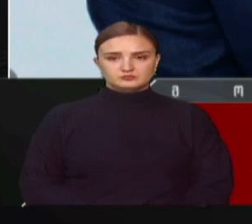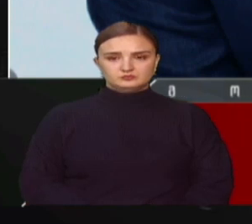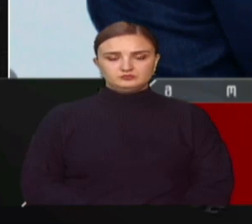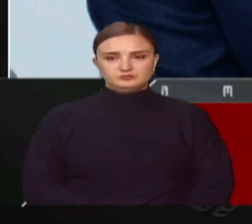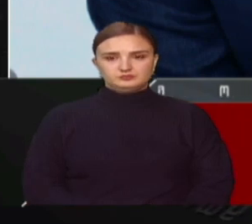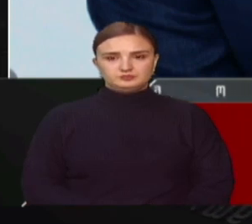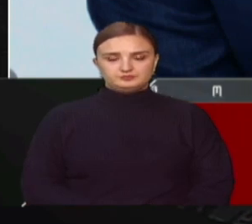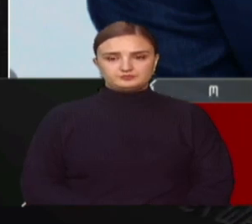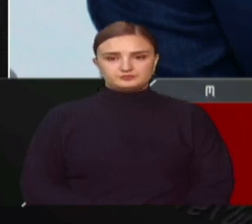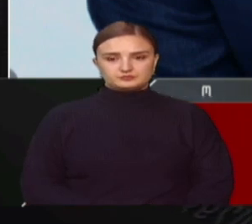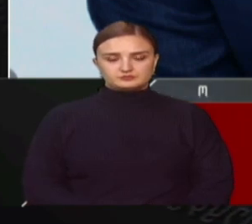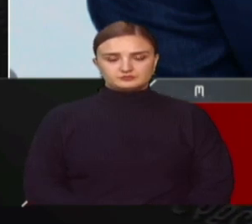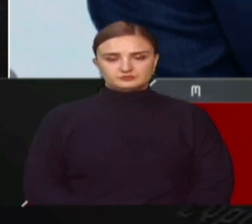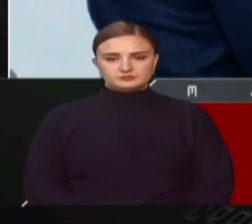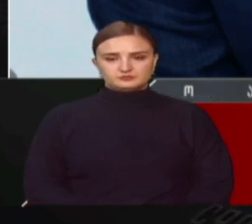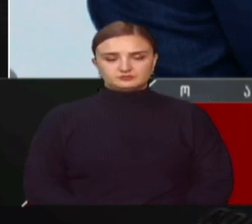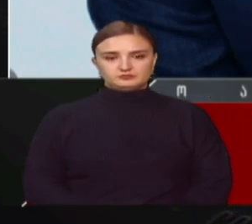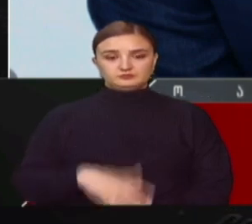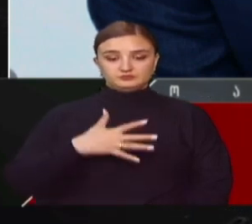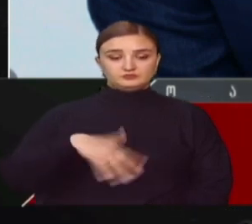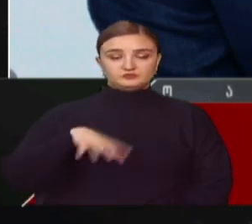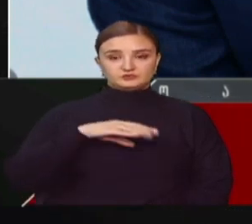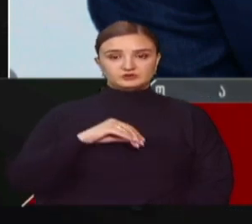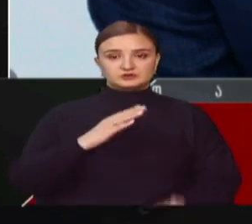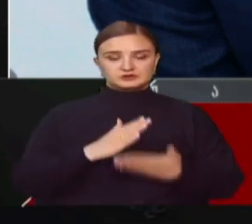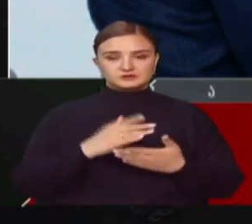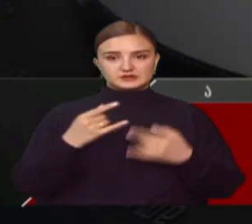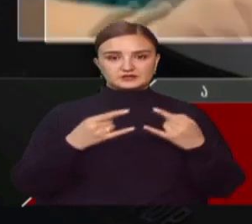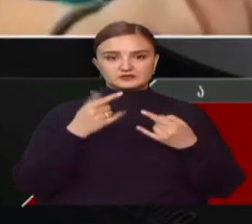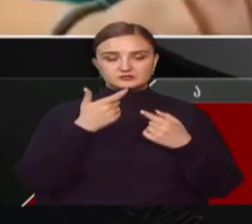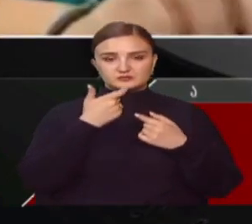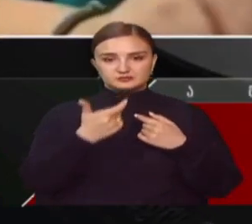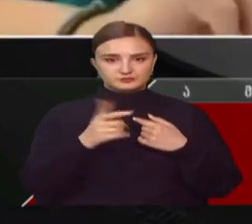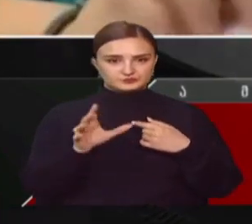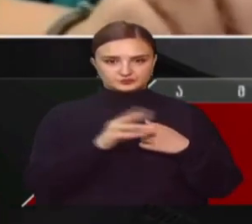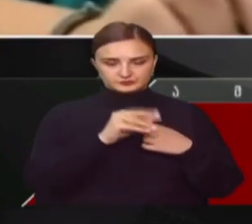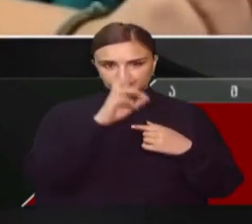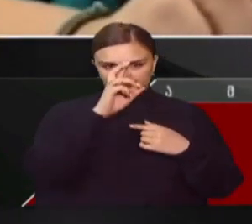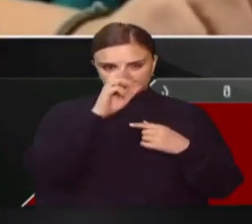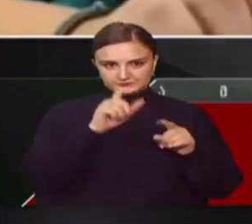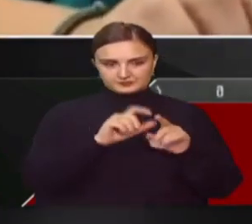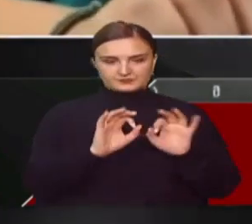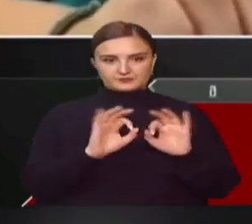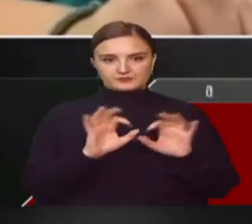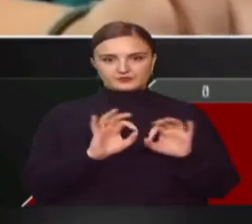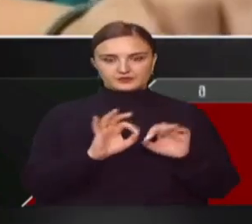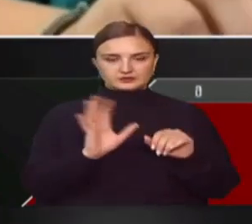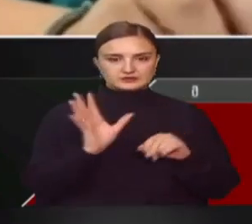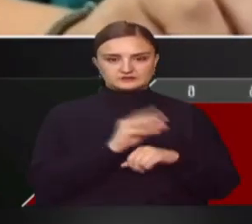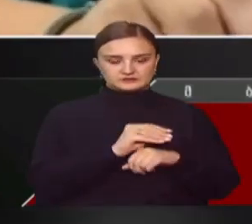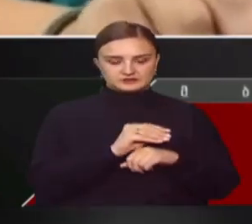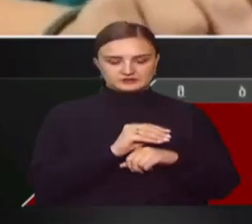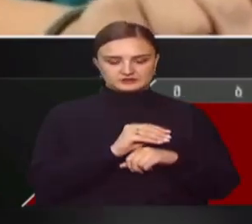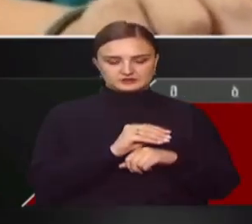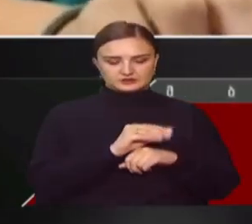ჩვენთან რა თქმა უნდა, ჩვენ კი არა, ყველანი არიან მიჯაჭულები ტელევიზიას და მთავრობას, ანუ განცხადებებს ყველანი, გუშინ გამო